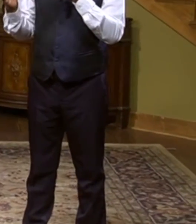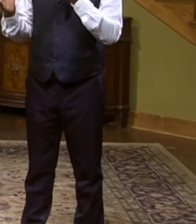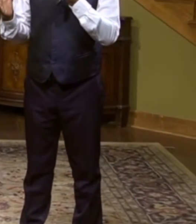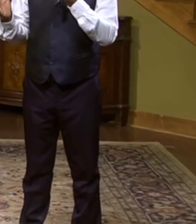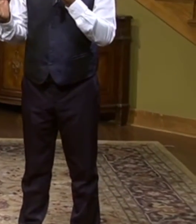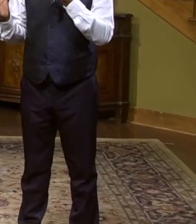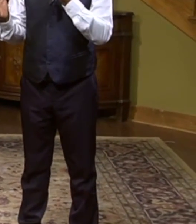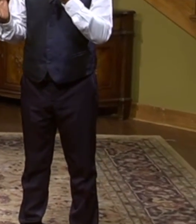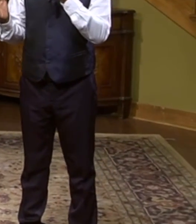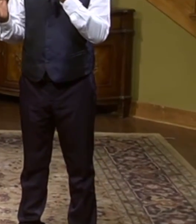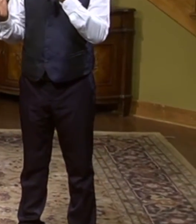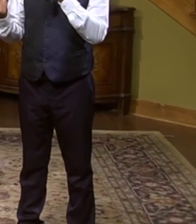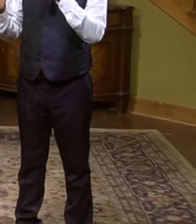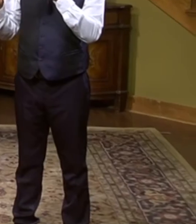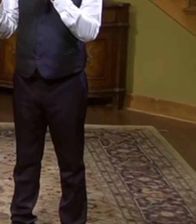je verrai sa